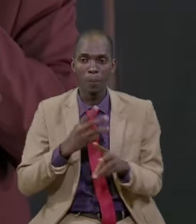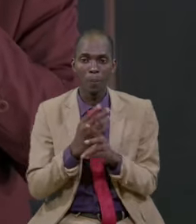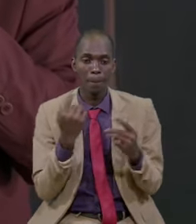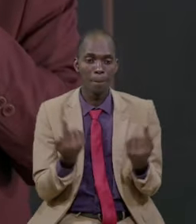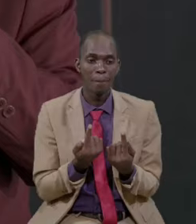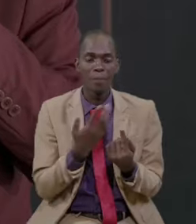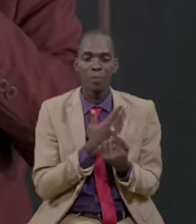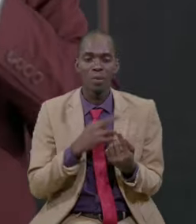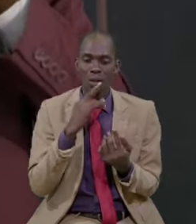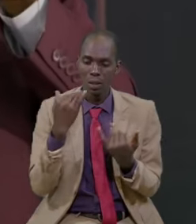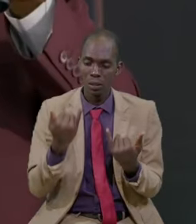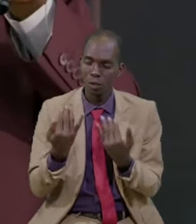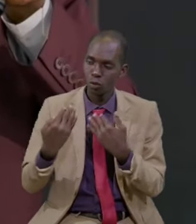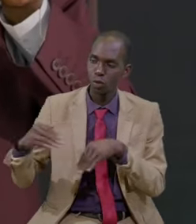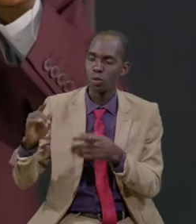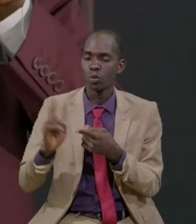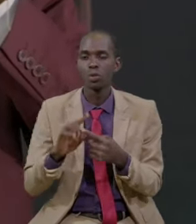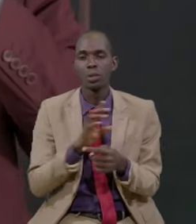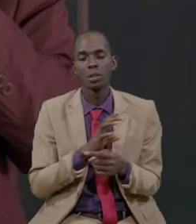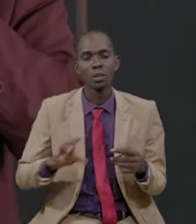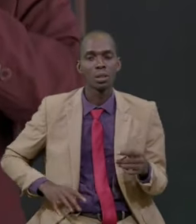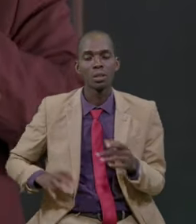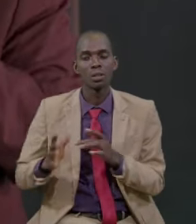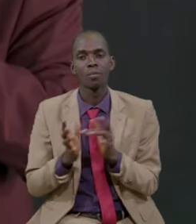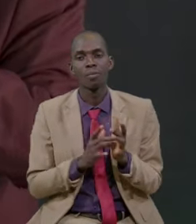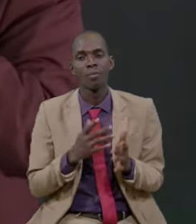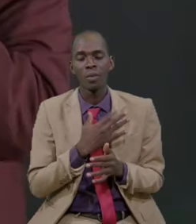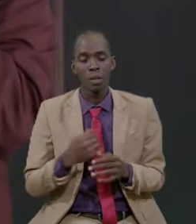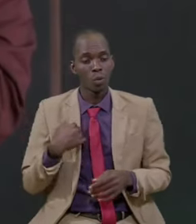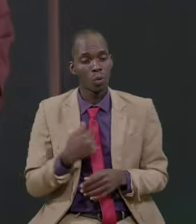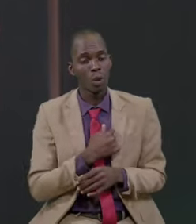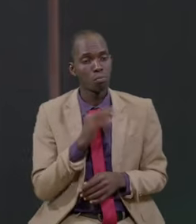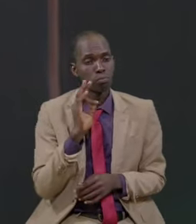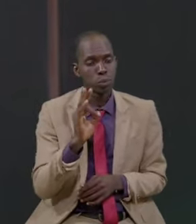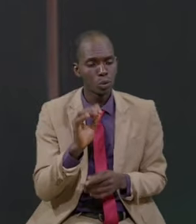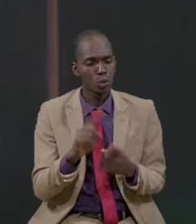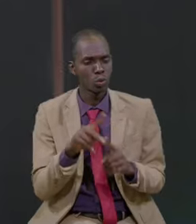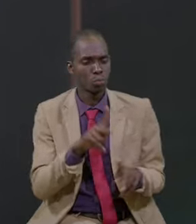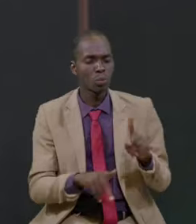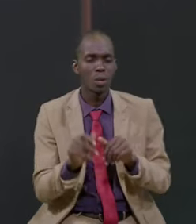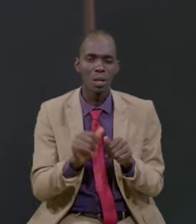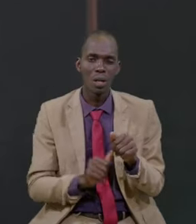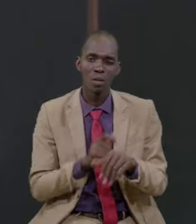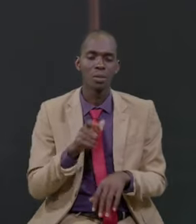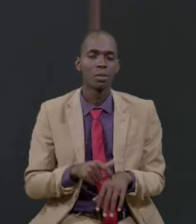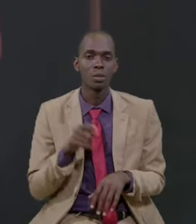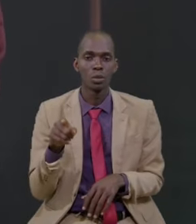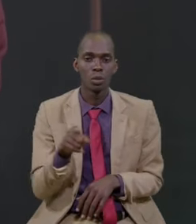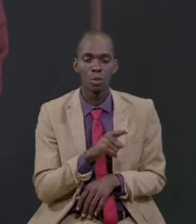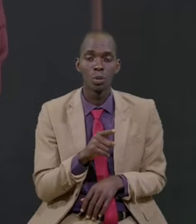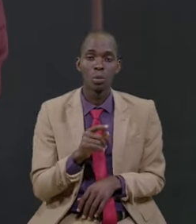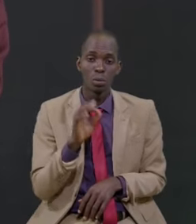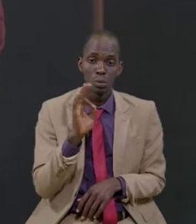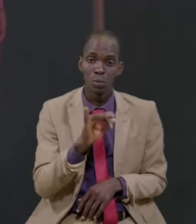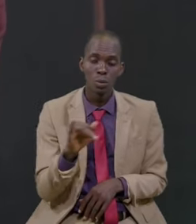sont vendus au Seigneur. Et nous leur prêchons à tout moment. Ton ministère ne doit pas